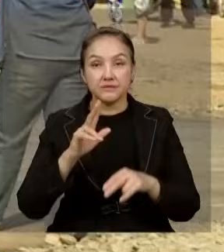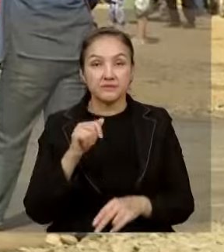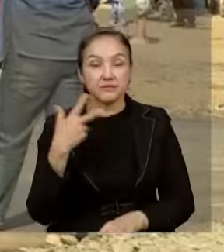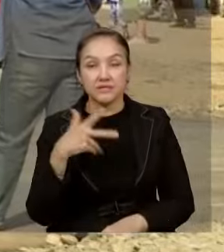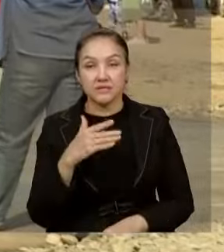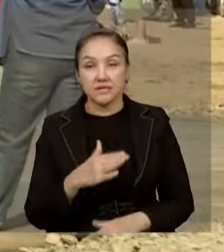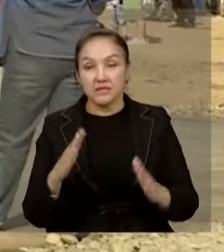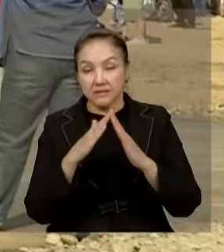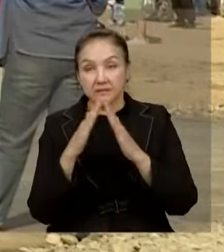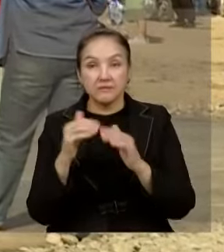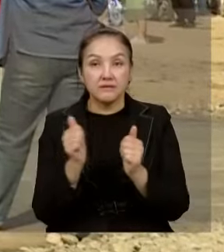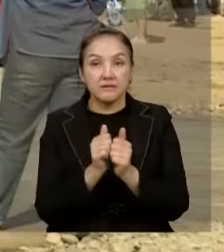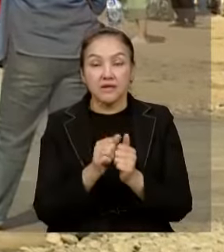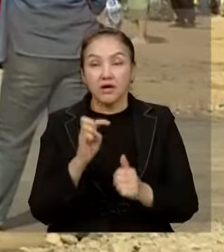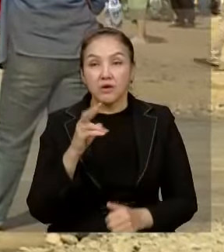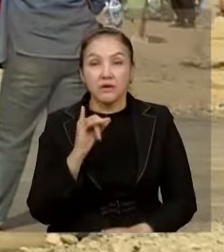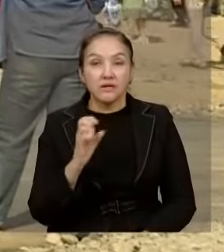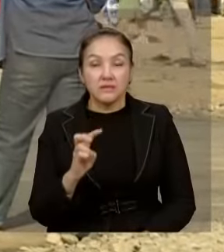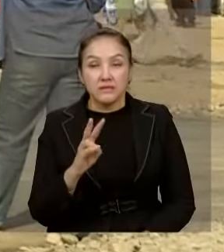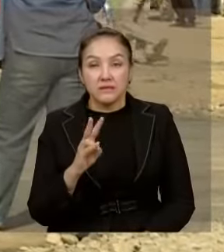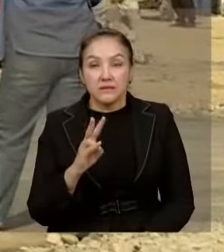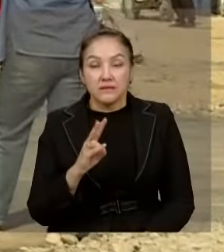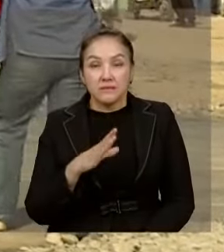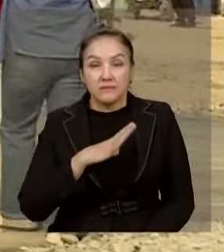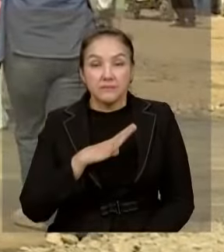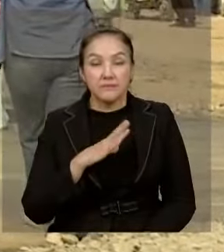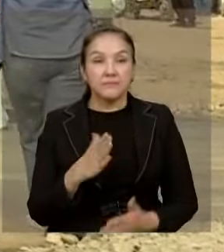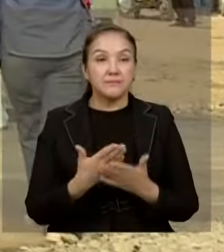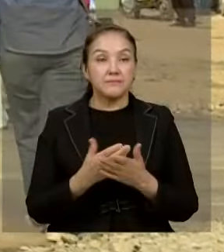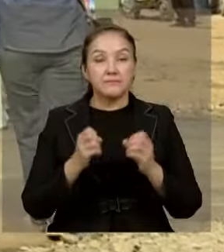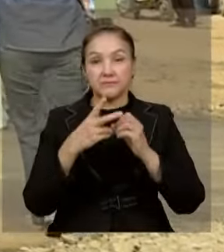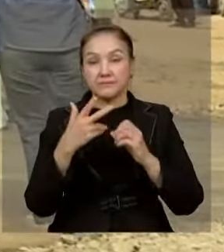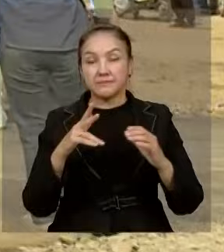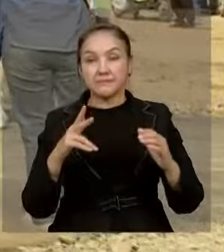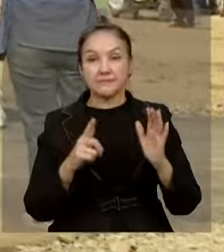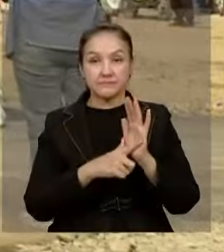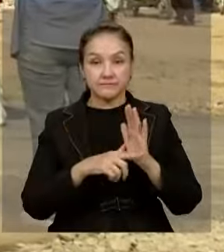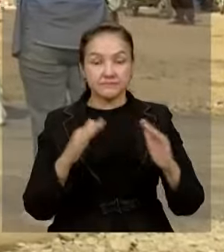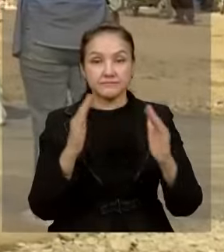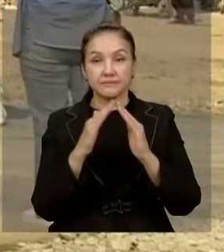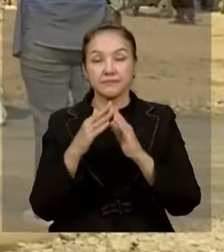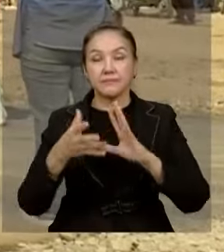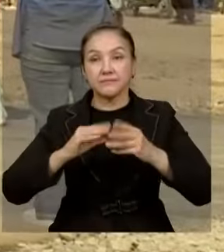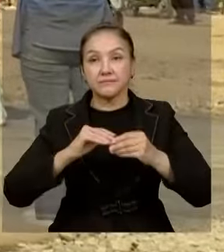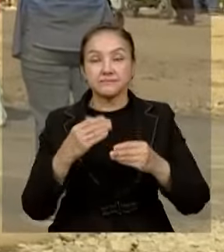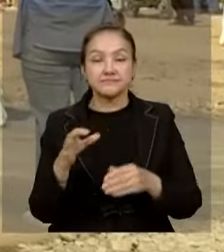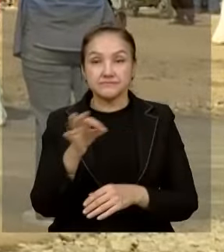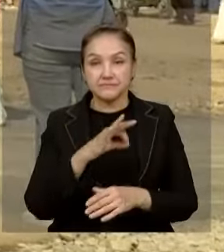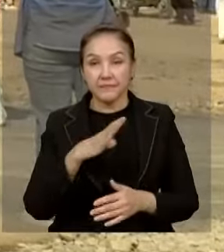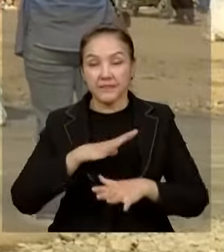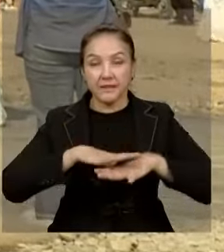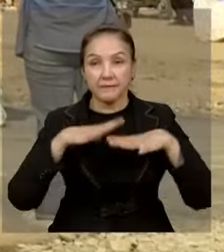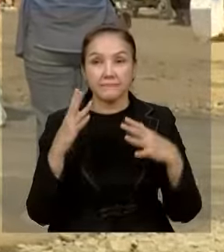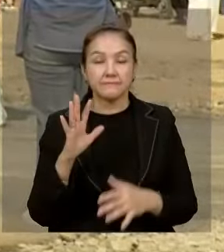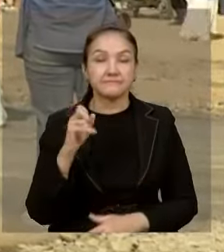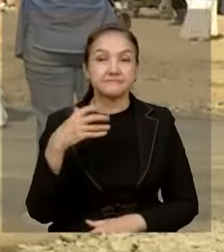до сосед Мау жаро значит было построено 17 домов значит в общей сложности по области больше